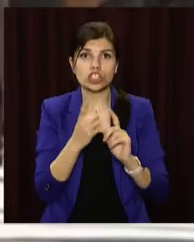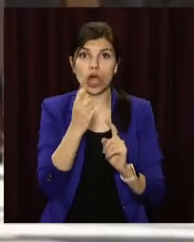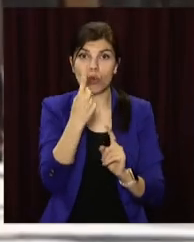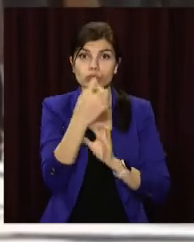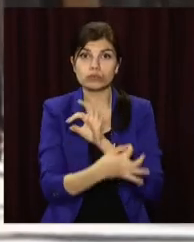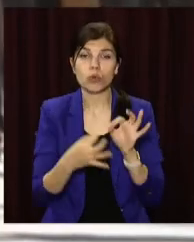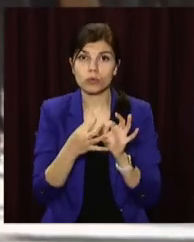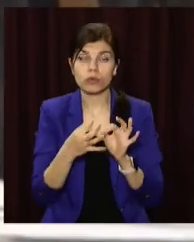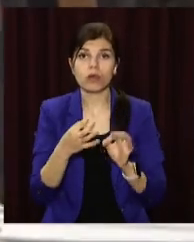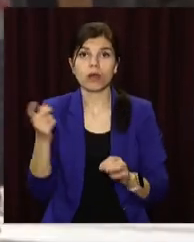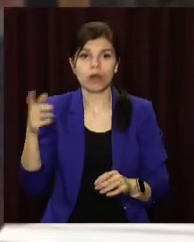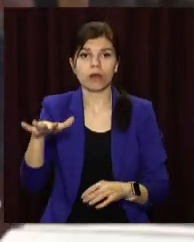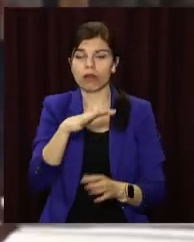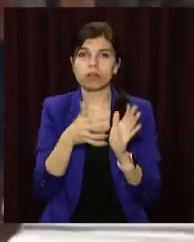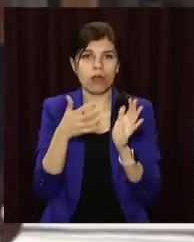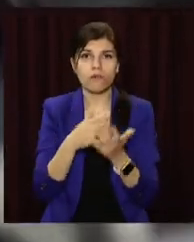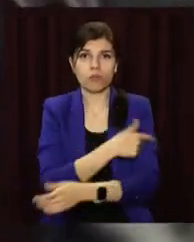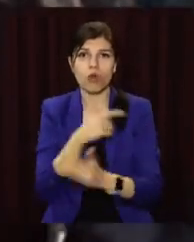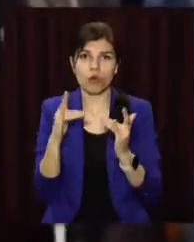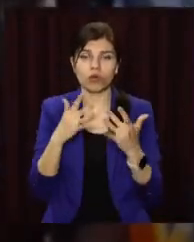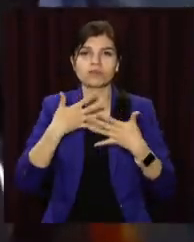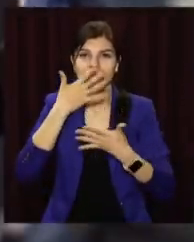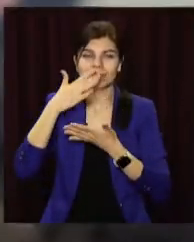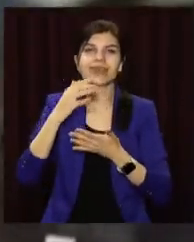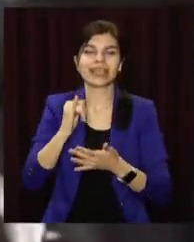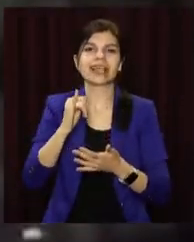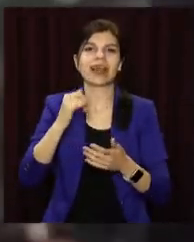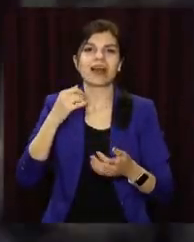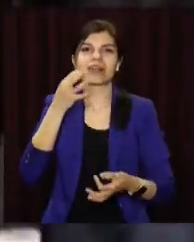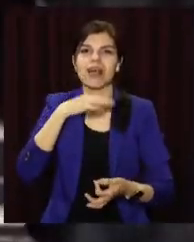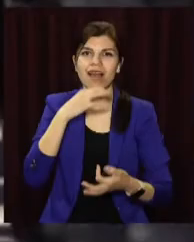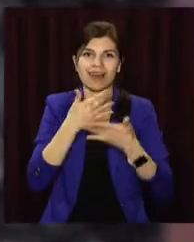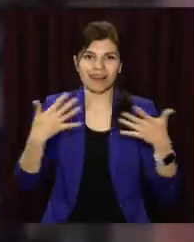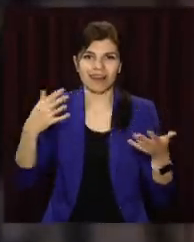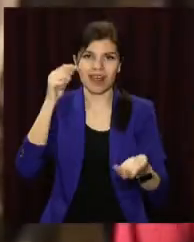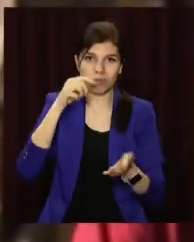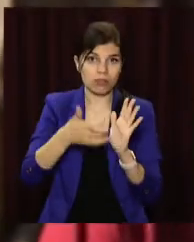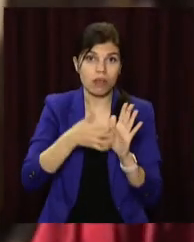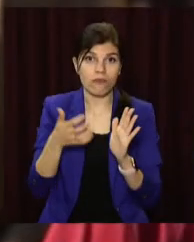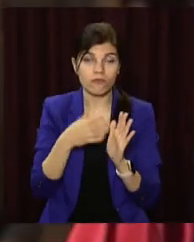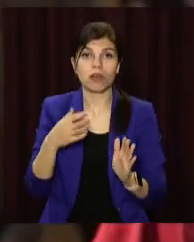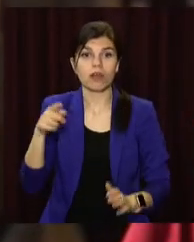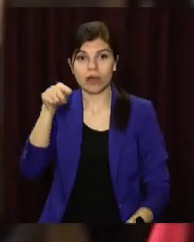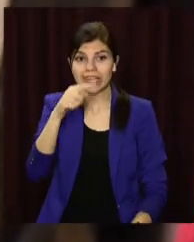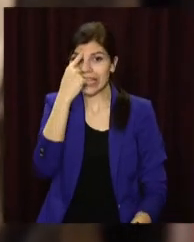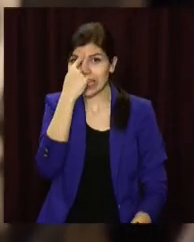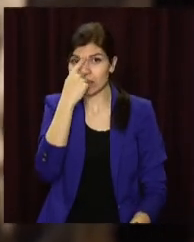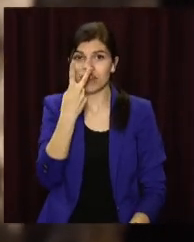добу. В країні бракує лікарняних ліжок, кисню та ліків. А за останні кілька тижнів в країні офіційно